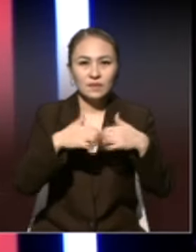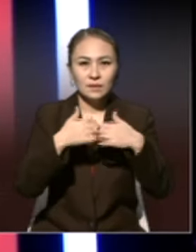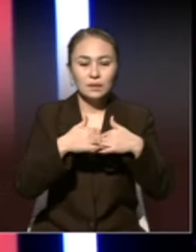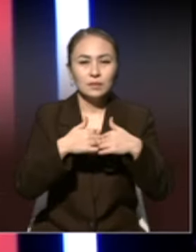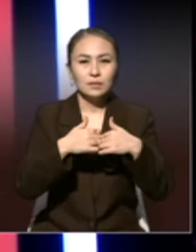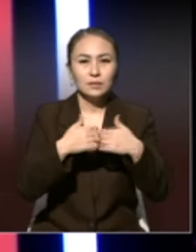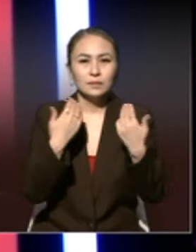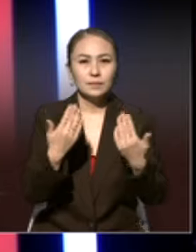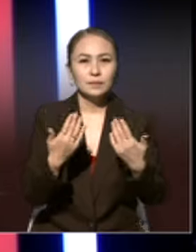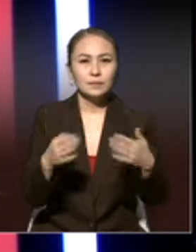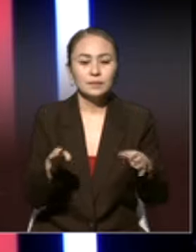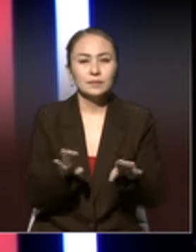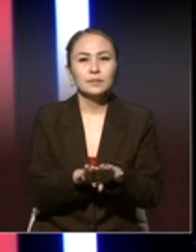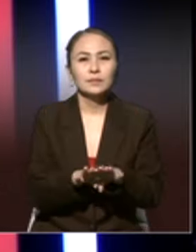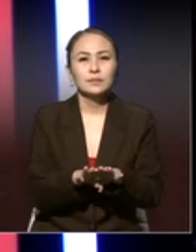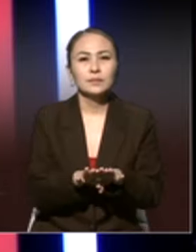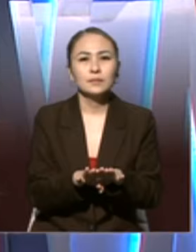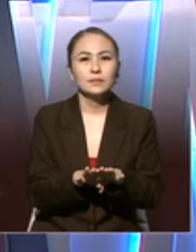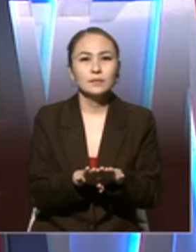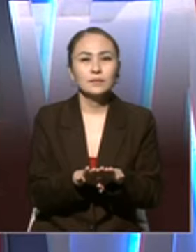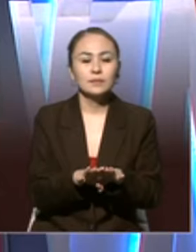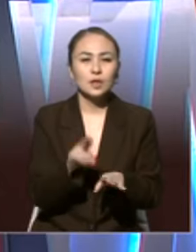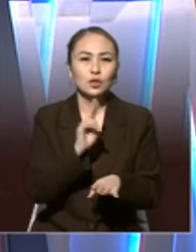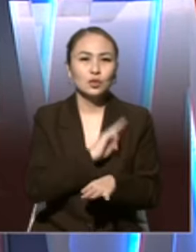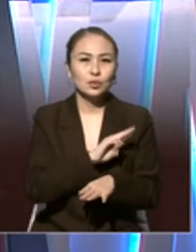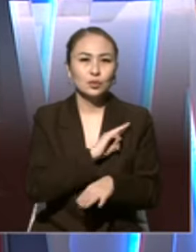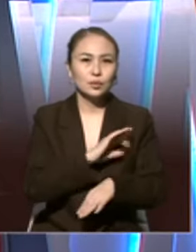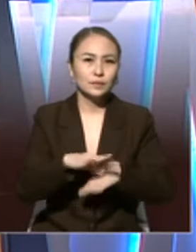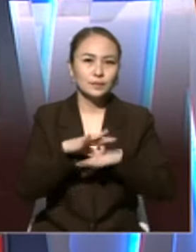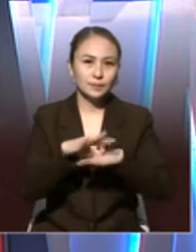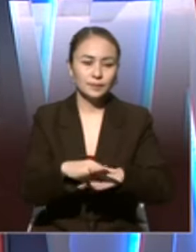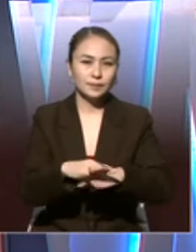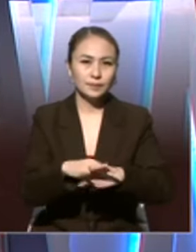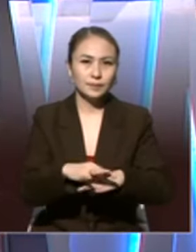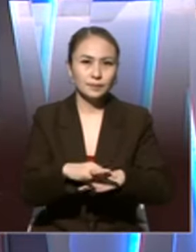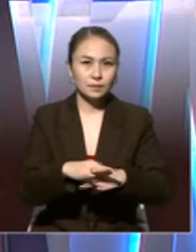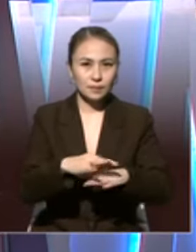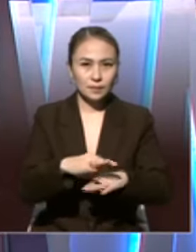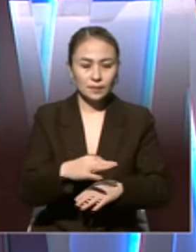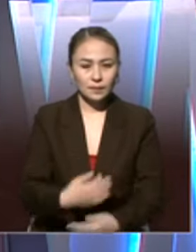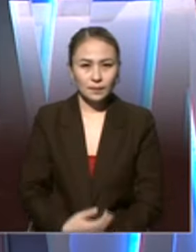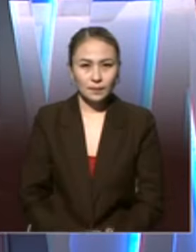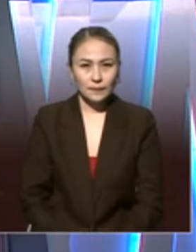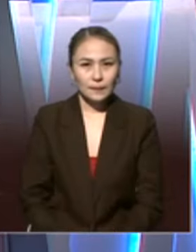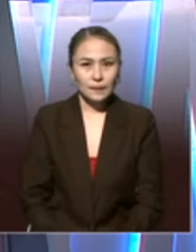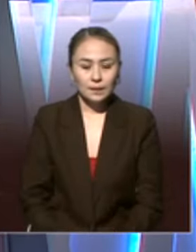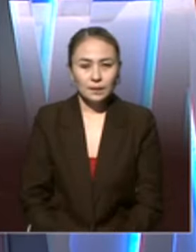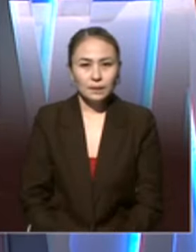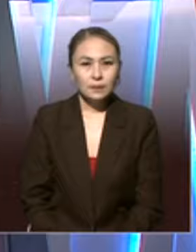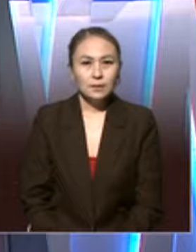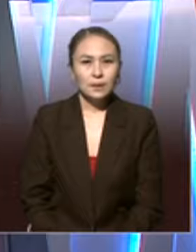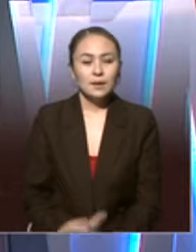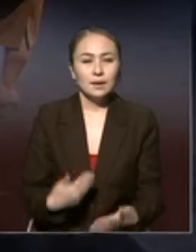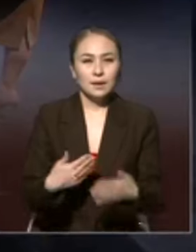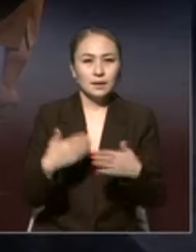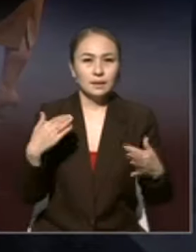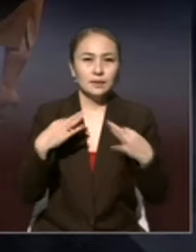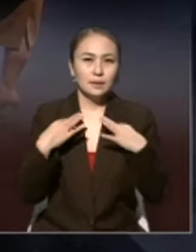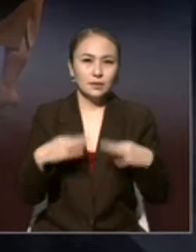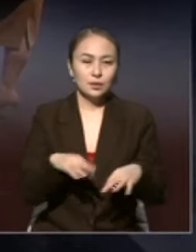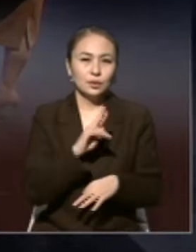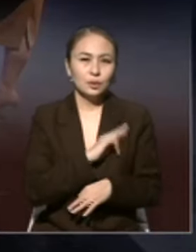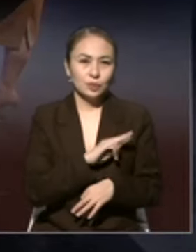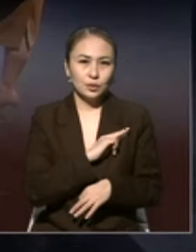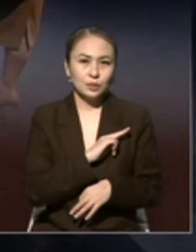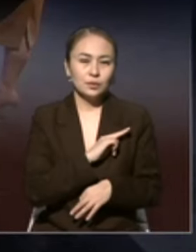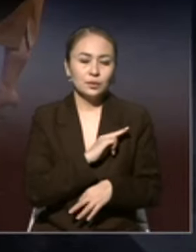де бұл енді авариялық құтқару жұмыстарын жүргізу үшін біз осындай алдын ала құтқару операциясын жүргізіп жатырмыз. Сол